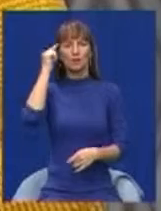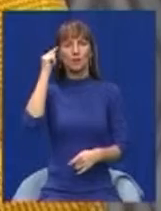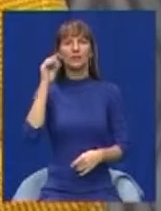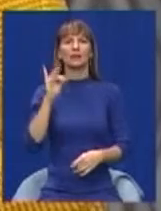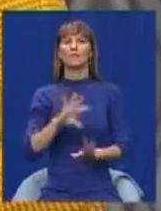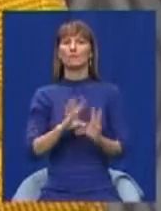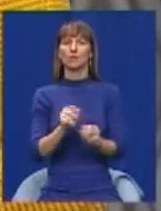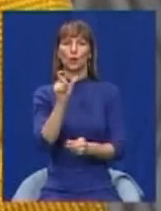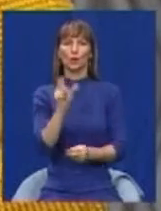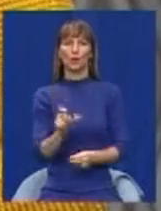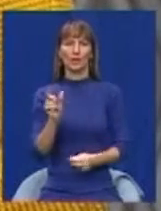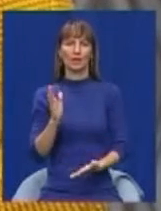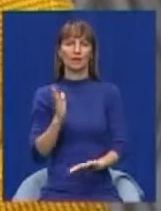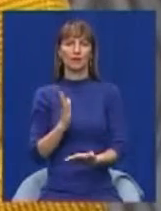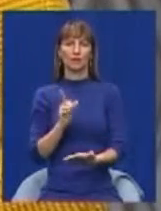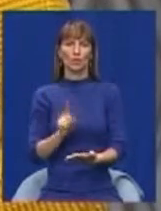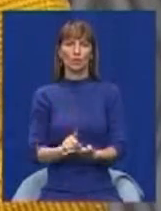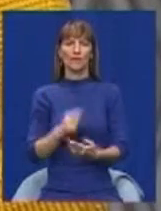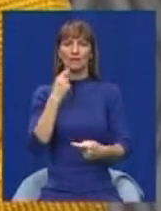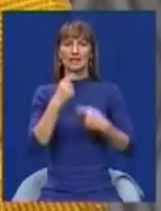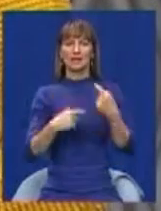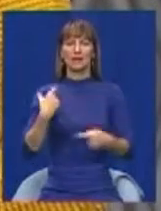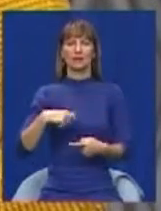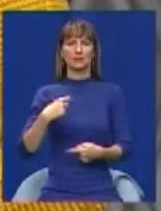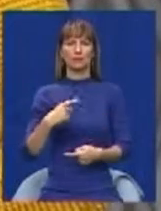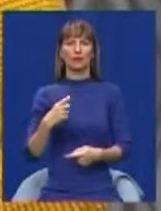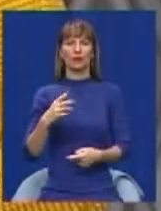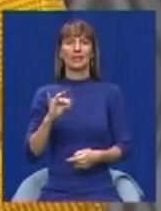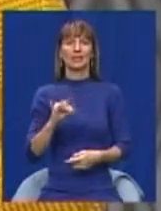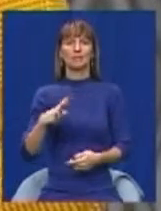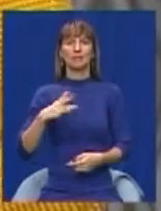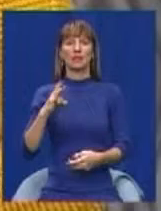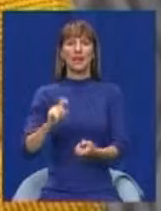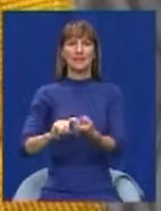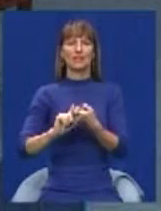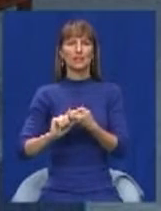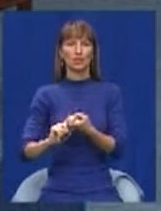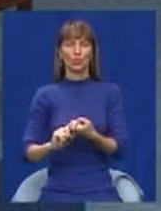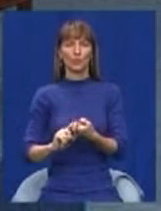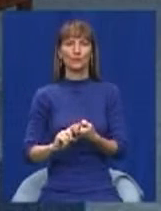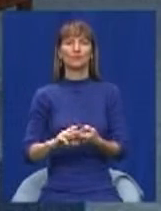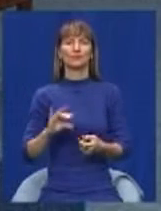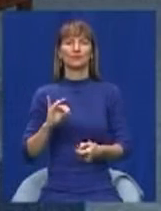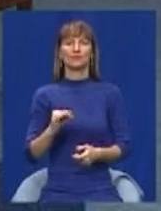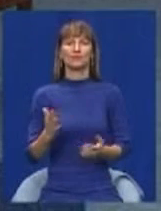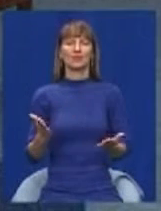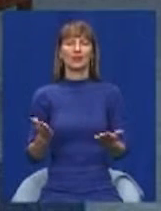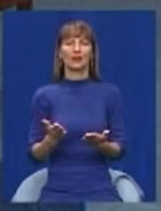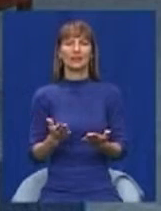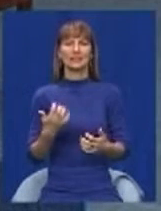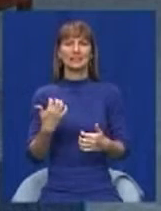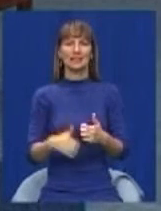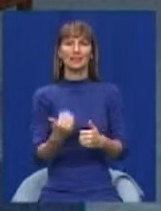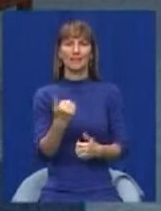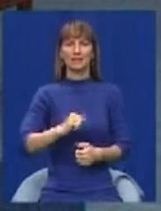і взагалі людина має постійно працювати над собою та бути взагалі на зв'язку, як то говорять. Взагалі, серед